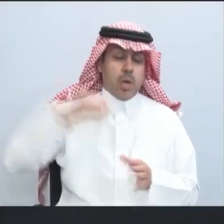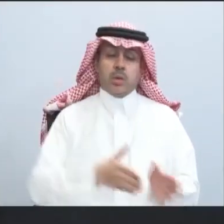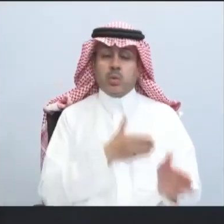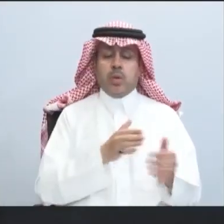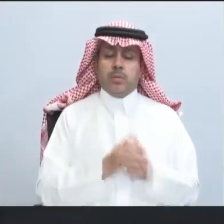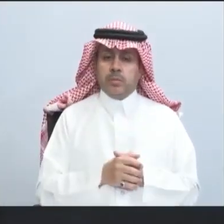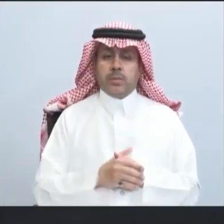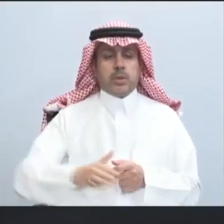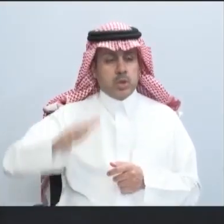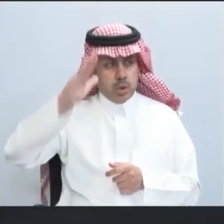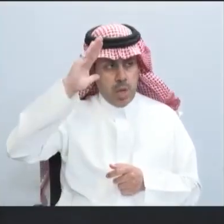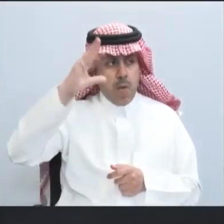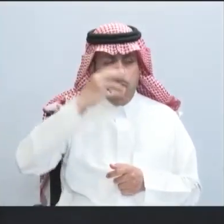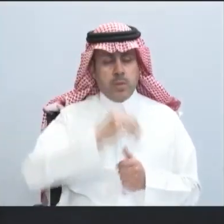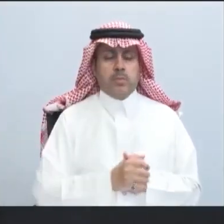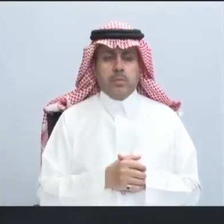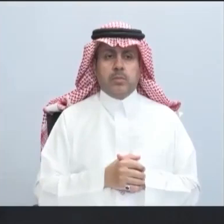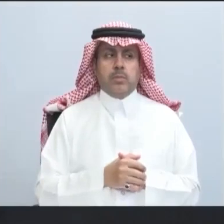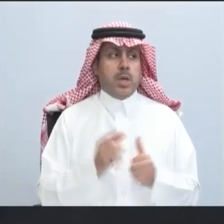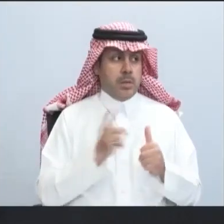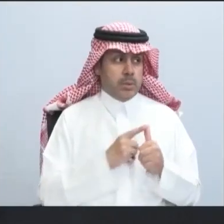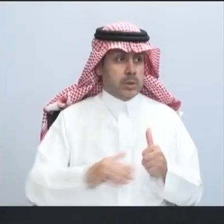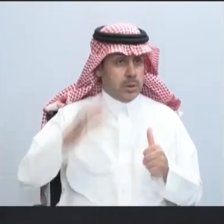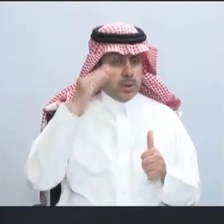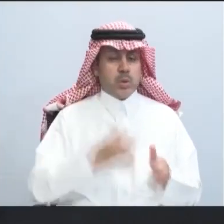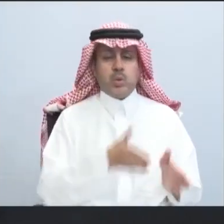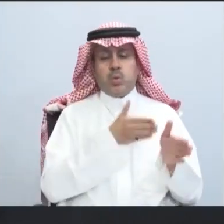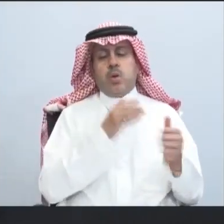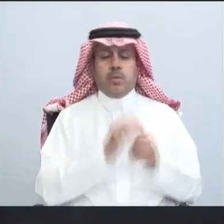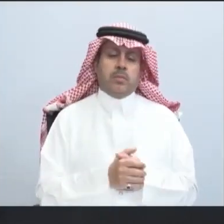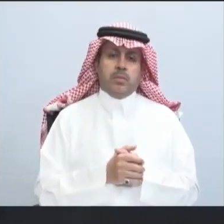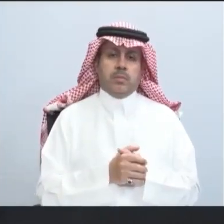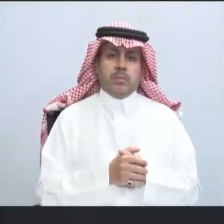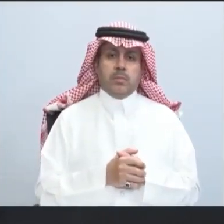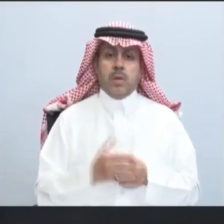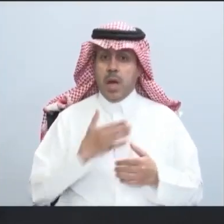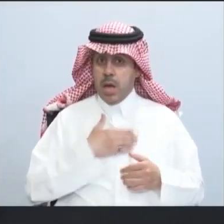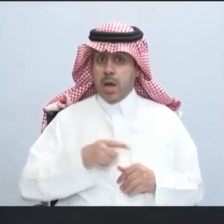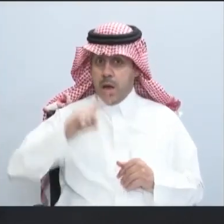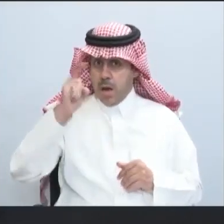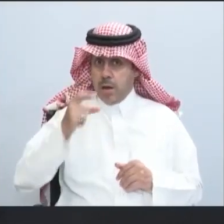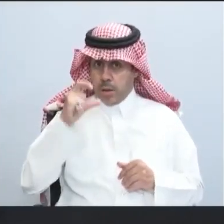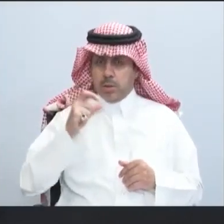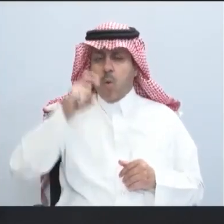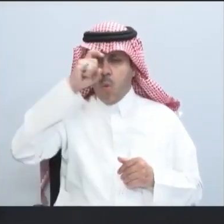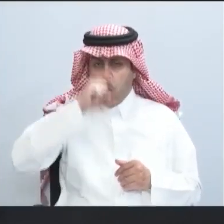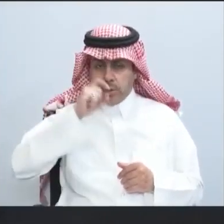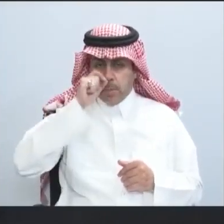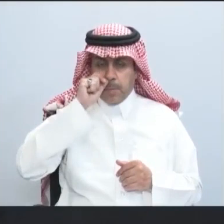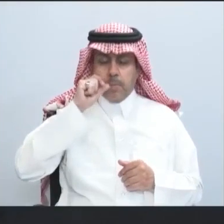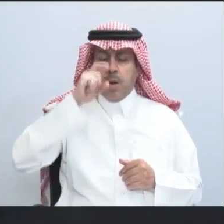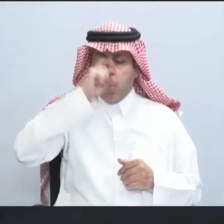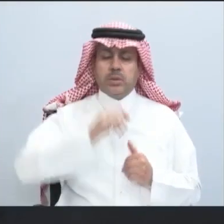اليك شخص وقال السلام عليكم هو ابتدا التحيه نقول سنه لكن انت في حق ماذا يكون الرد ما